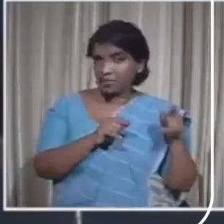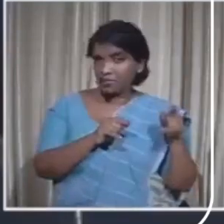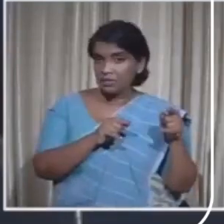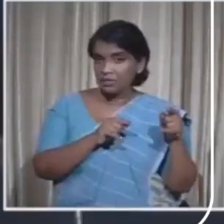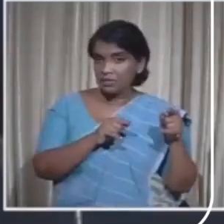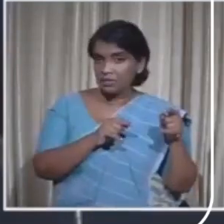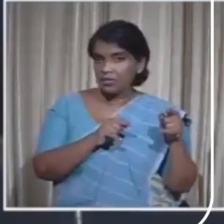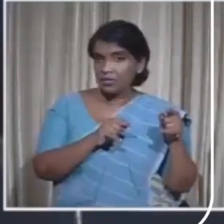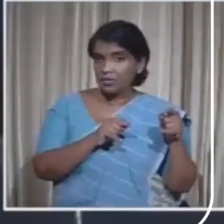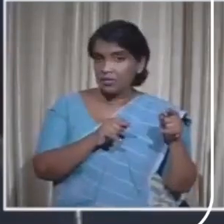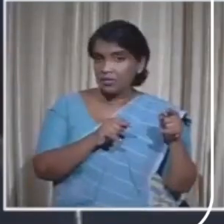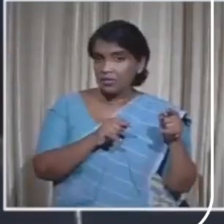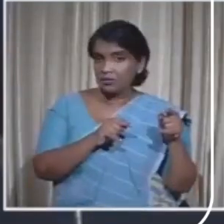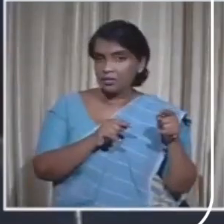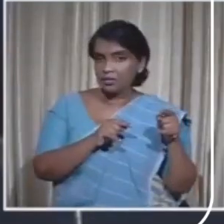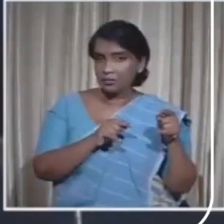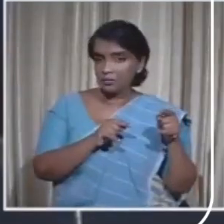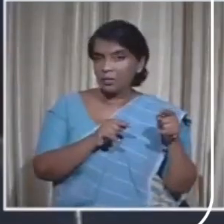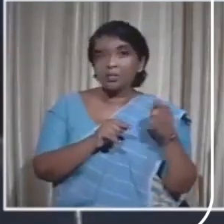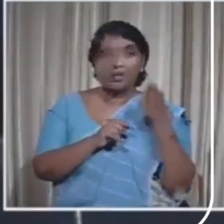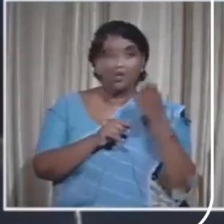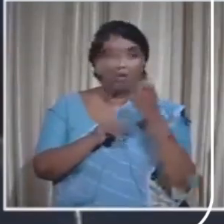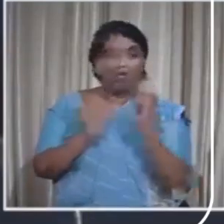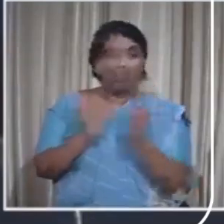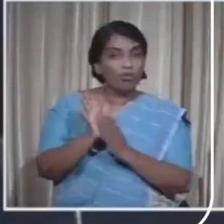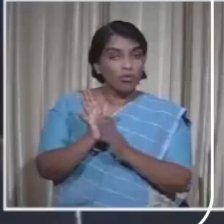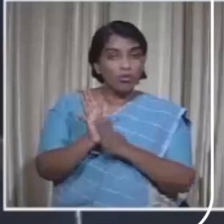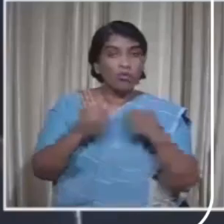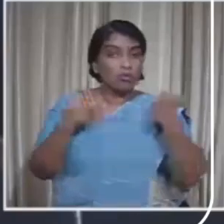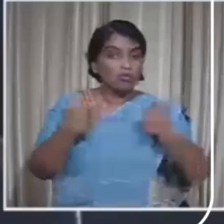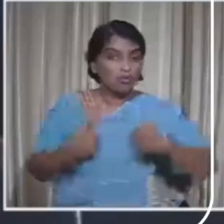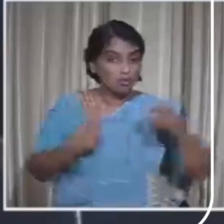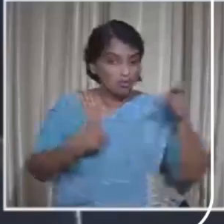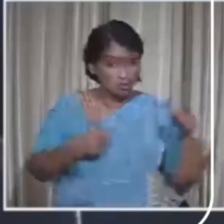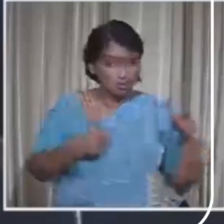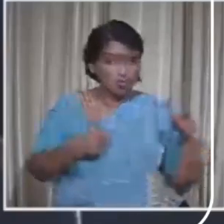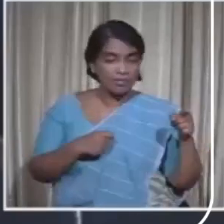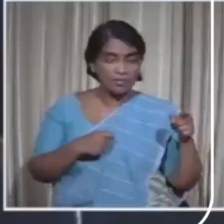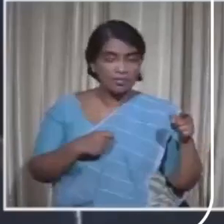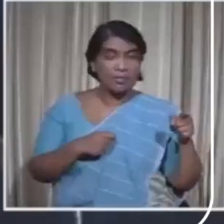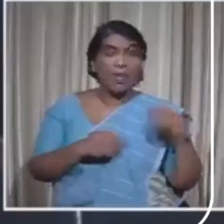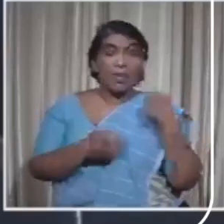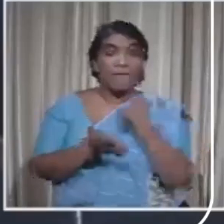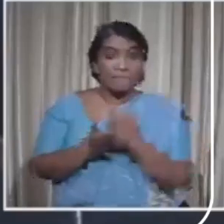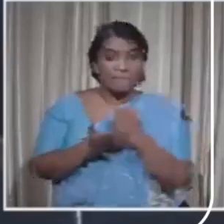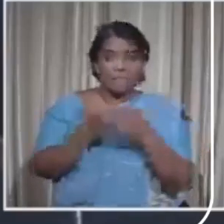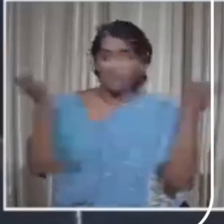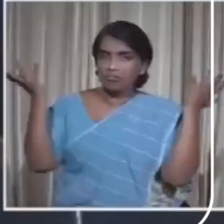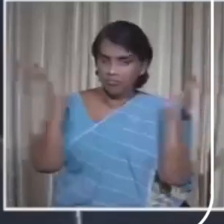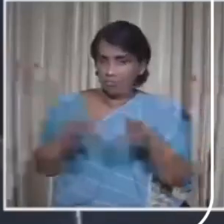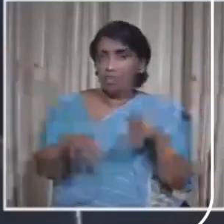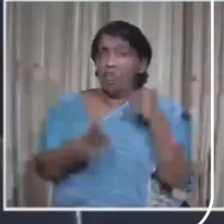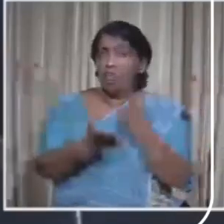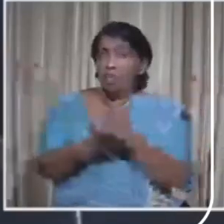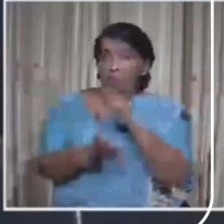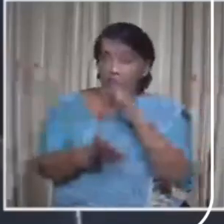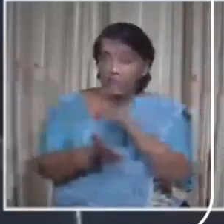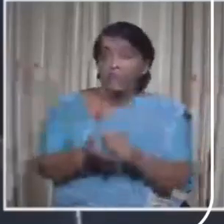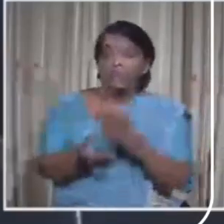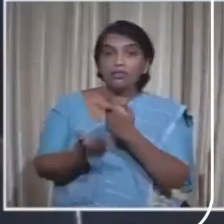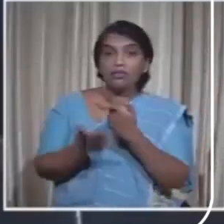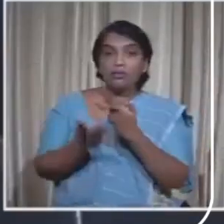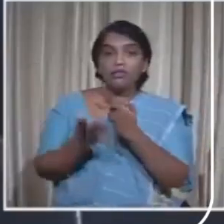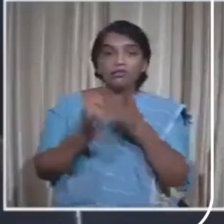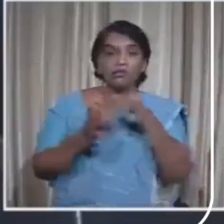අපේ මුදල් කොමිටියේ සභාපතිතුමාට බැංකු කැඳවලා බැංකු ආරක්ෂා කරන දැලක්